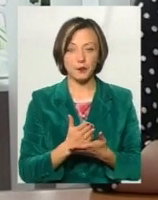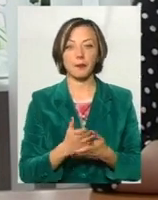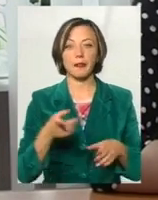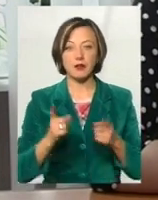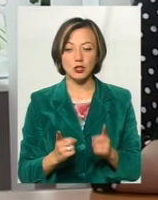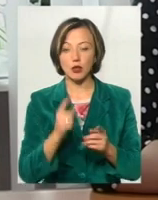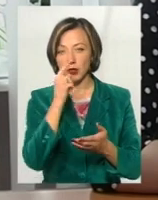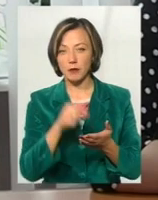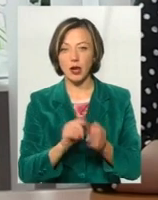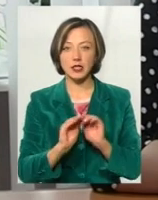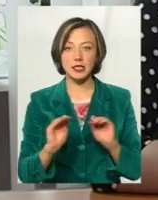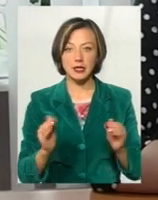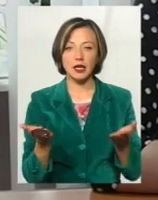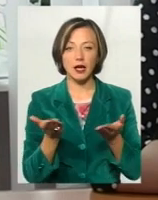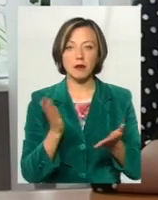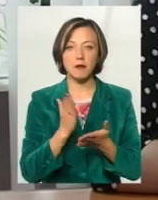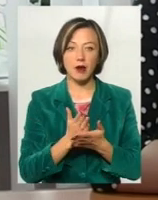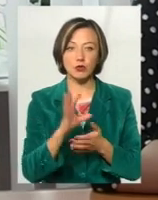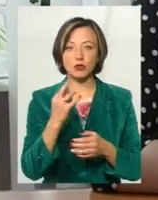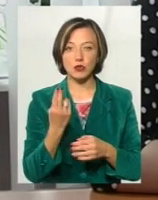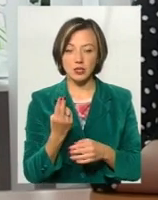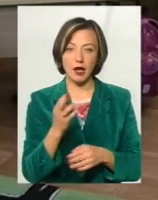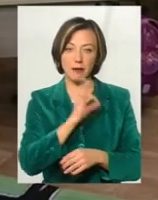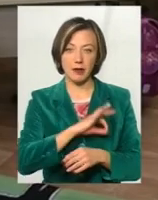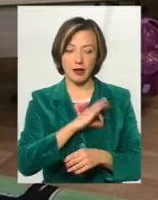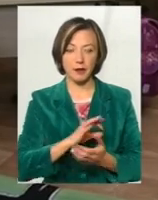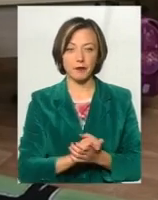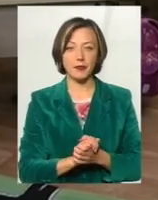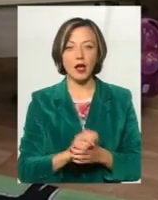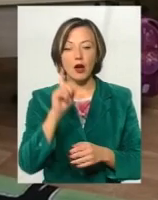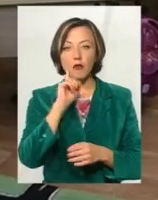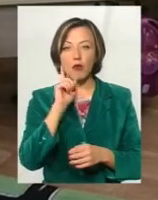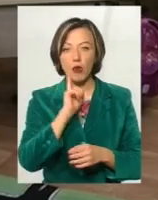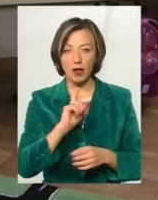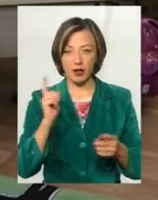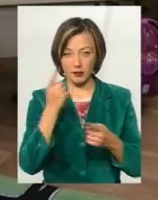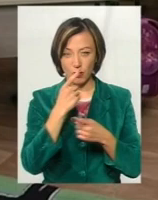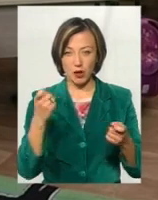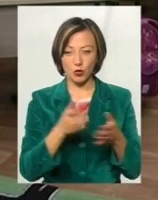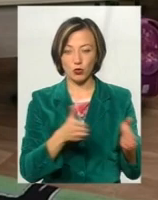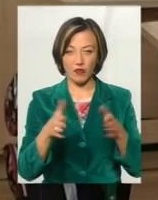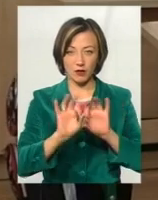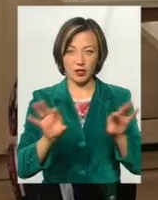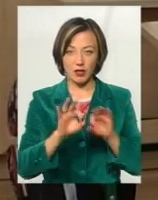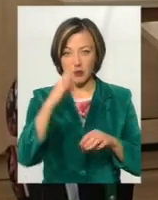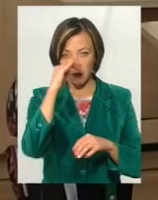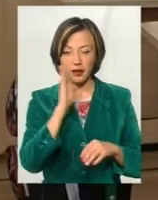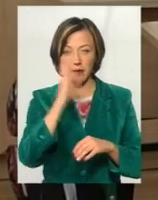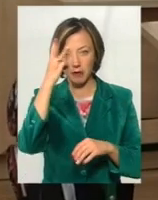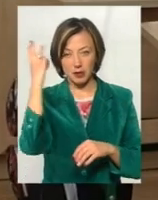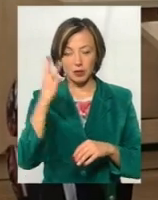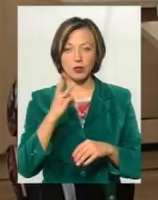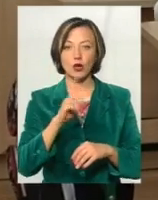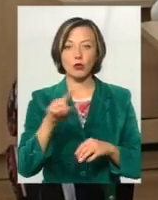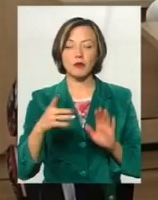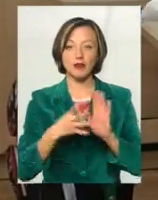Звичайно, туди потрапляють дітки, які мають певні соціальні пільги. Поки матеріал готувався до ефіру, нам стало відомо, що батьки Хмельницького НВК